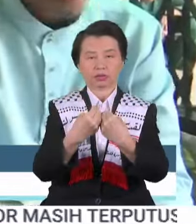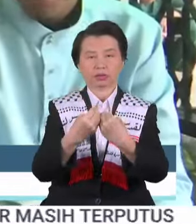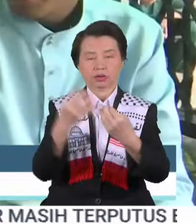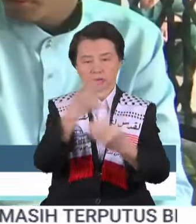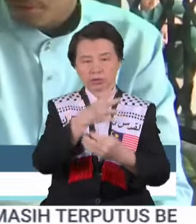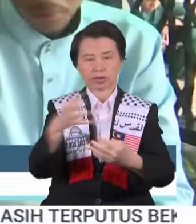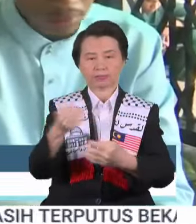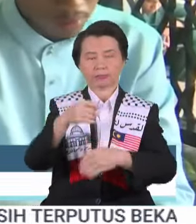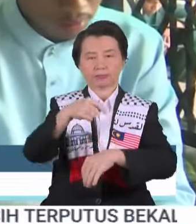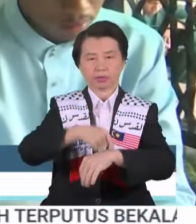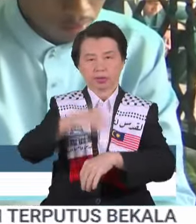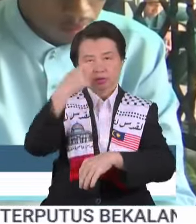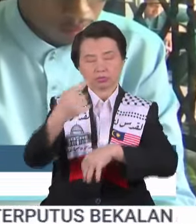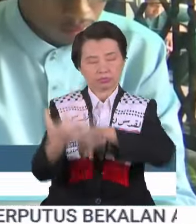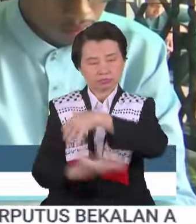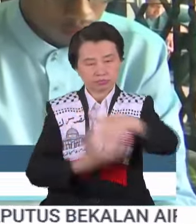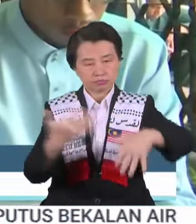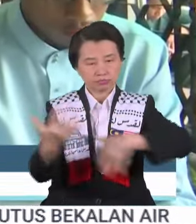dan mengeluangkan masa